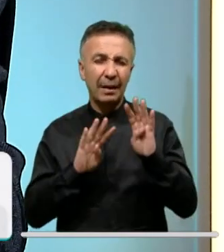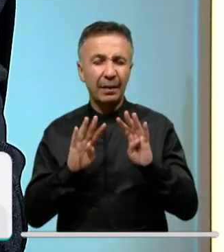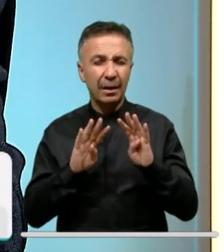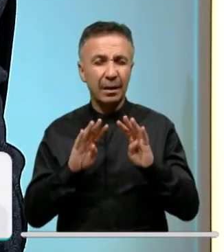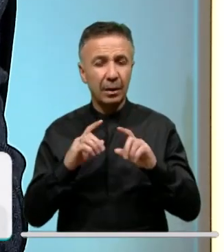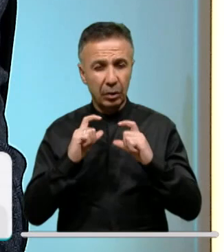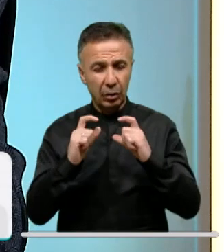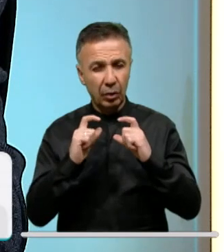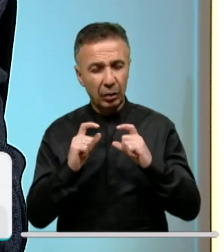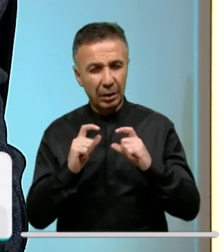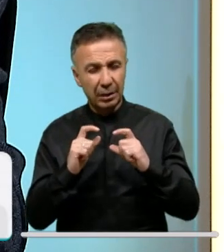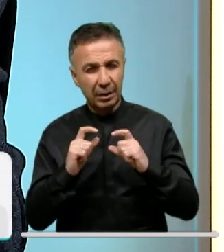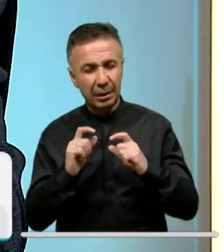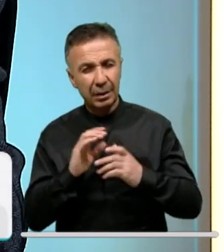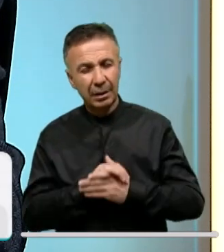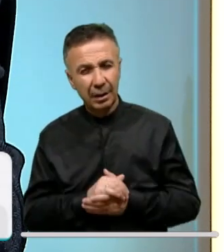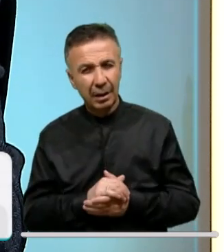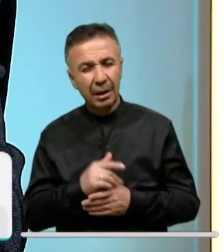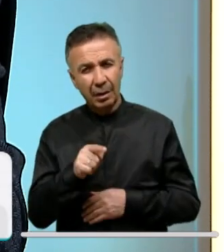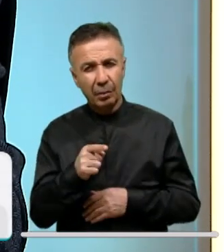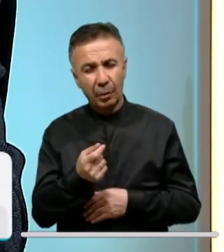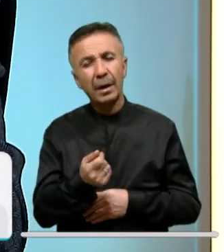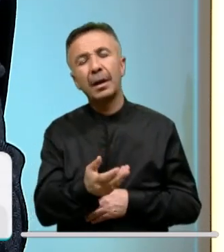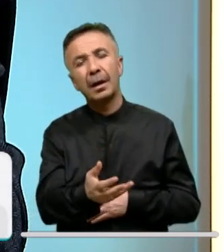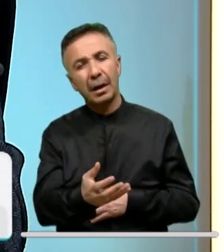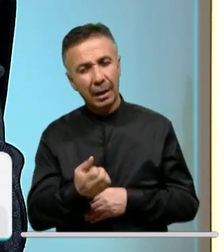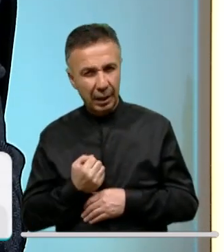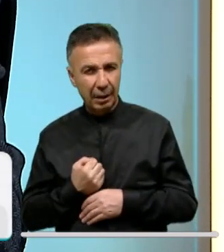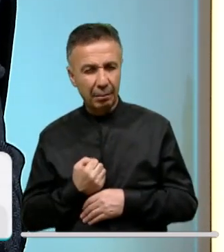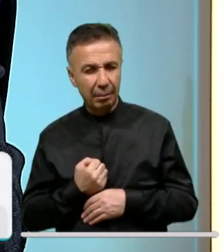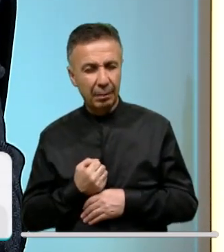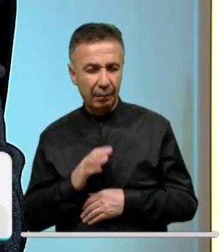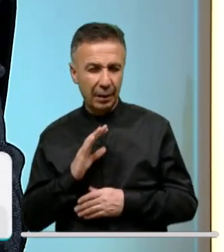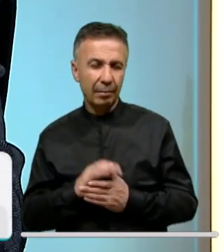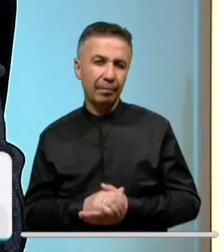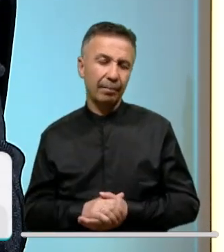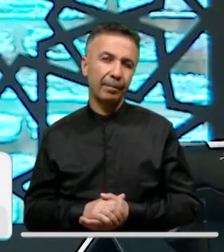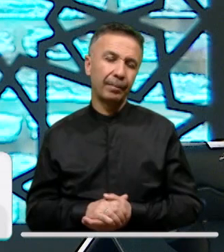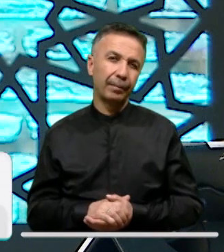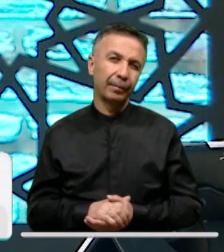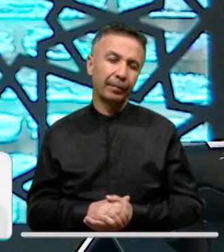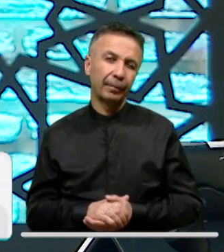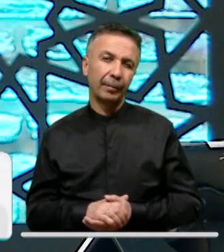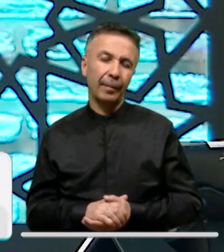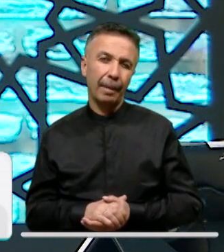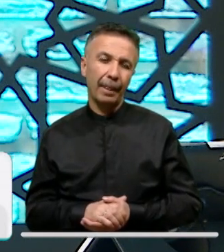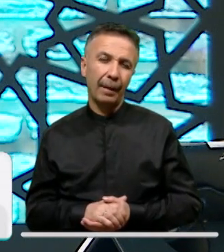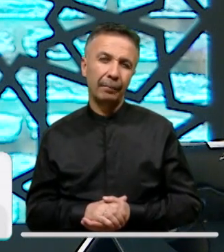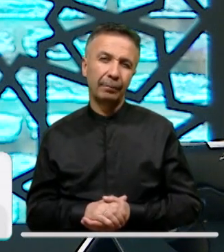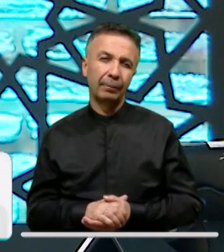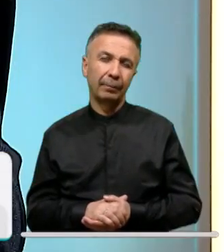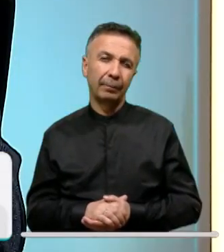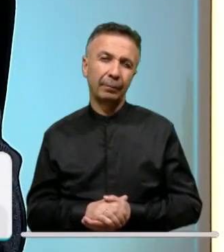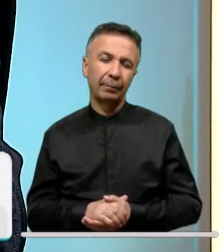olarak düzenlenen trafik sigortasından bunu alma imkanınız var. Ha, siz diyorsunuz ki o zaman kaza tespit tutanağı